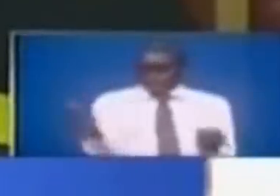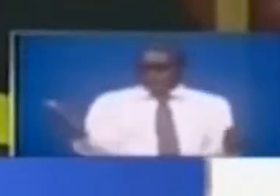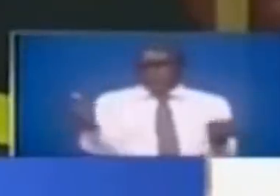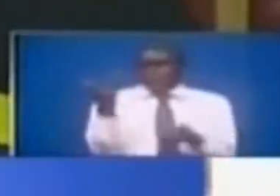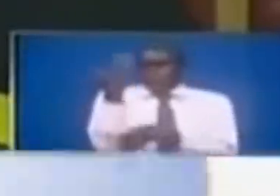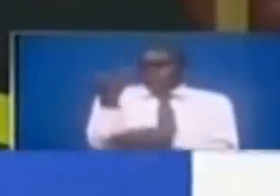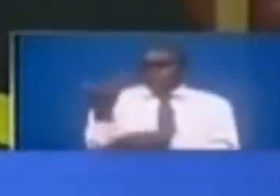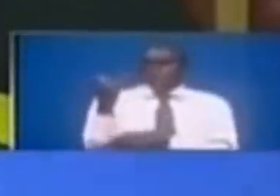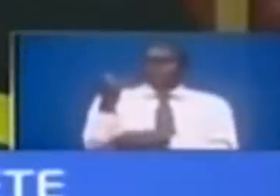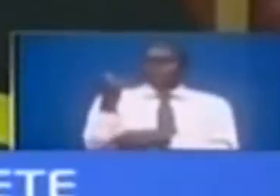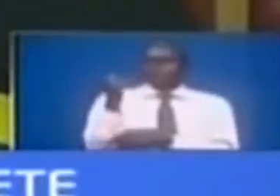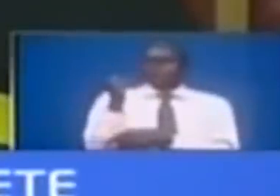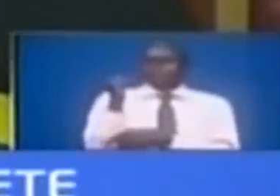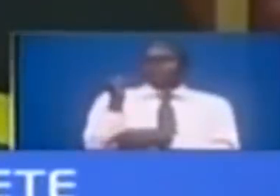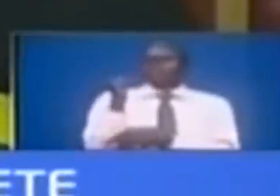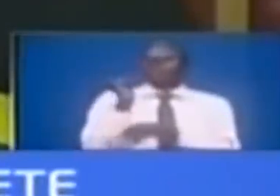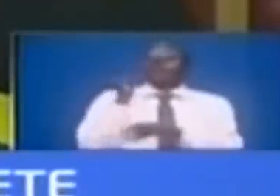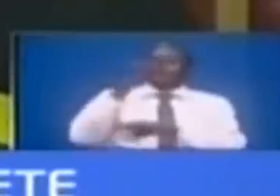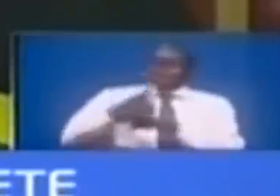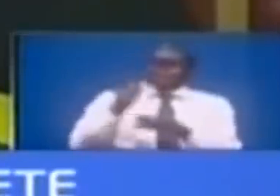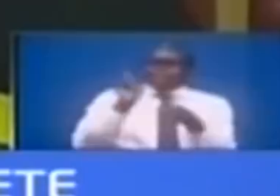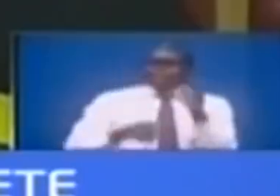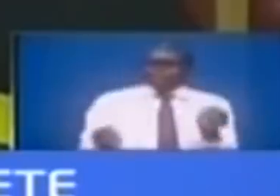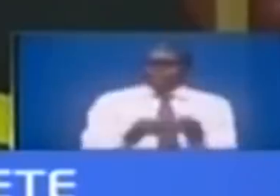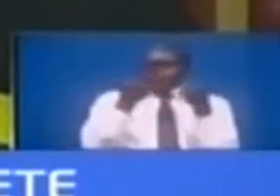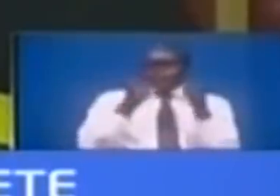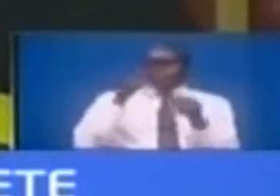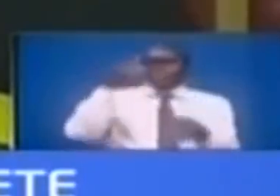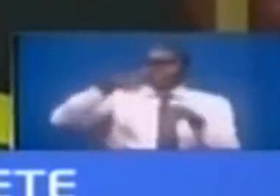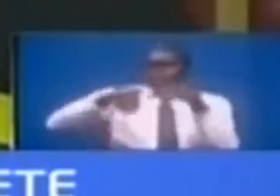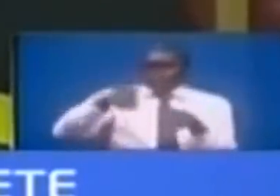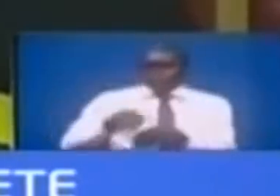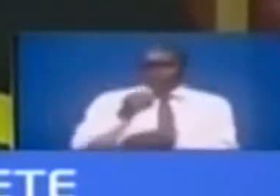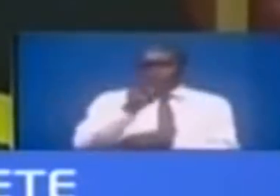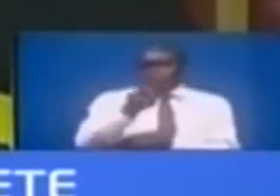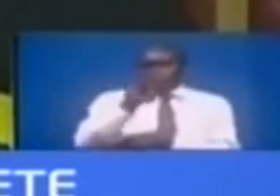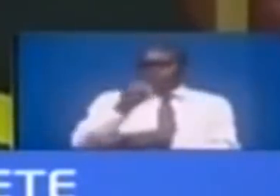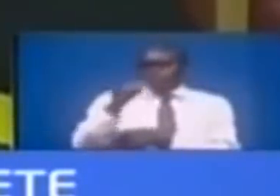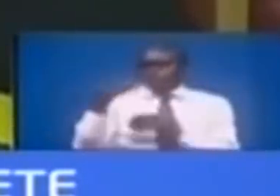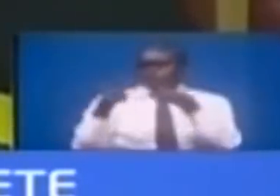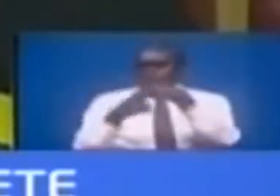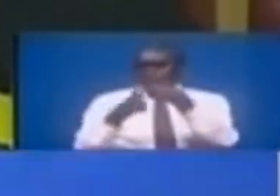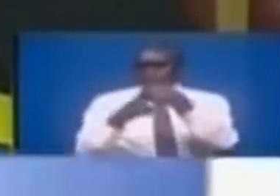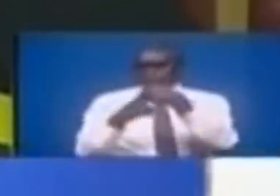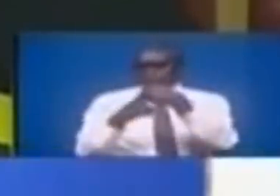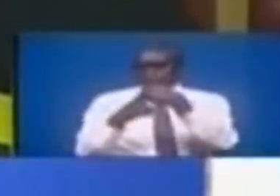Nisema ndio maana mwaka baada matatizo yale bahati mbaya yaliyotokea baada ya uchaguzi mwaka 2007